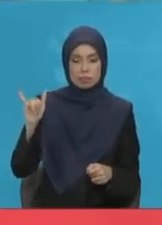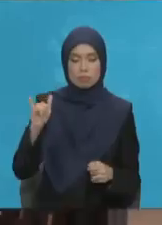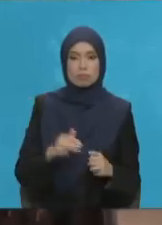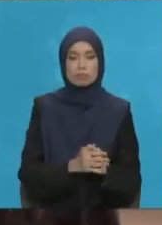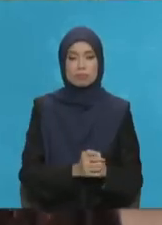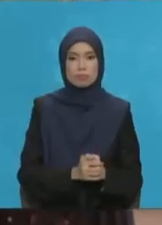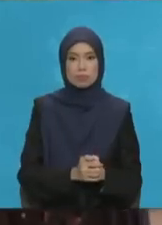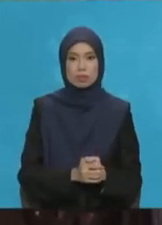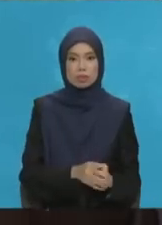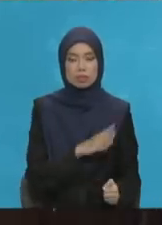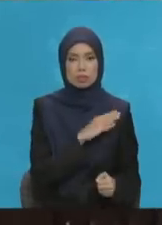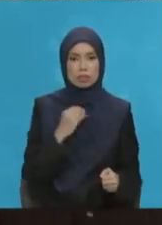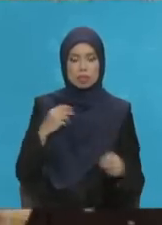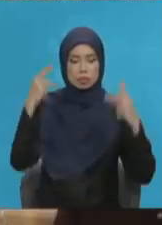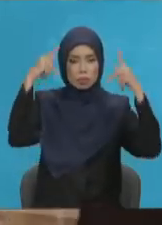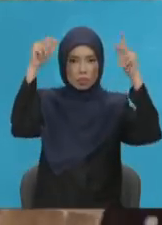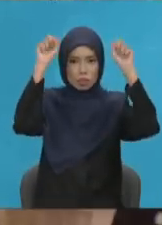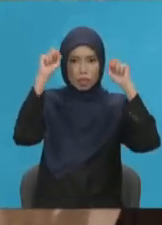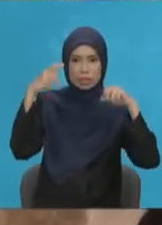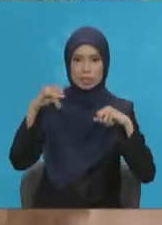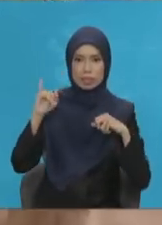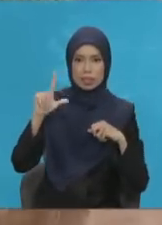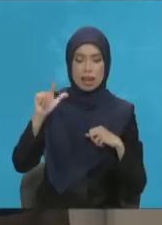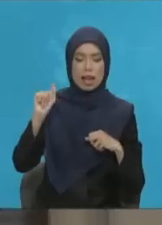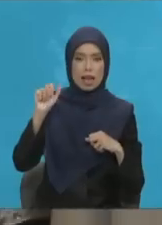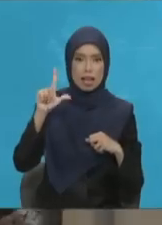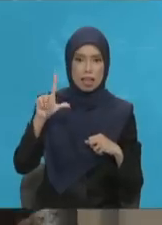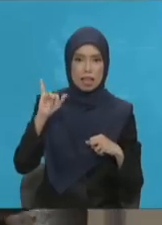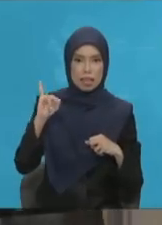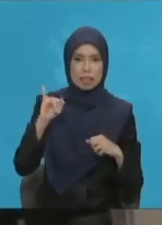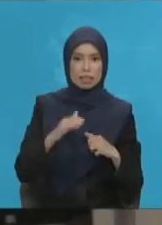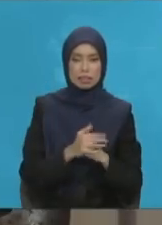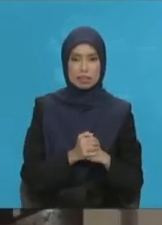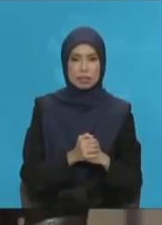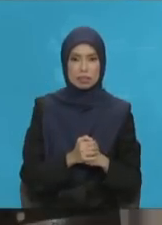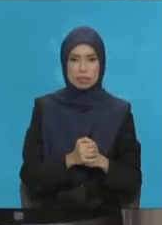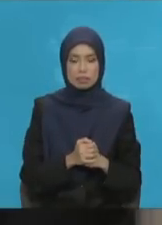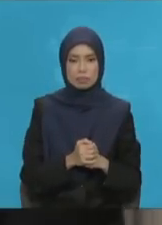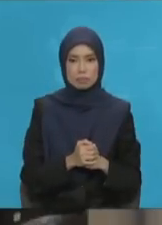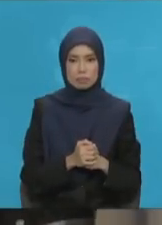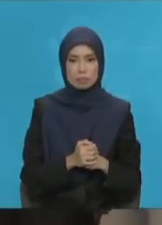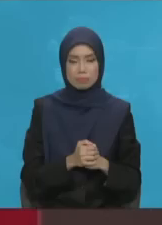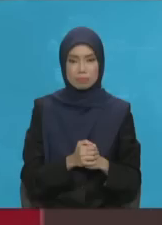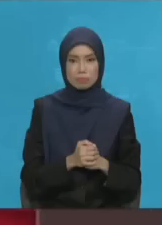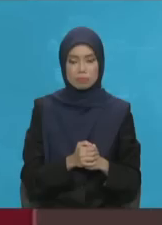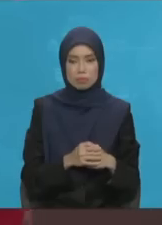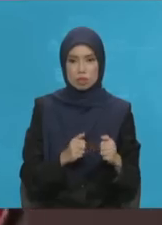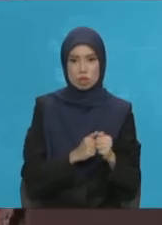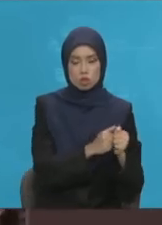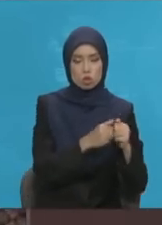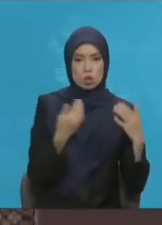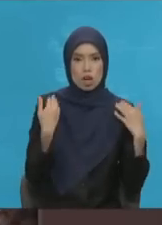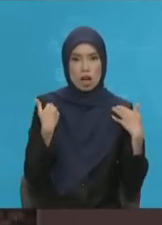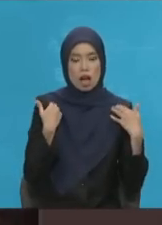kepada pengarah Awang Haji kilali dan pengarah Awang Haji Ibrahim alias moment diikuti dengan tembakan